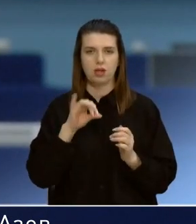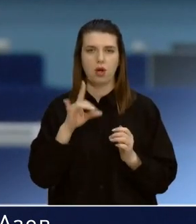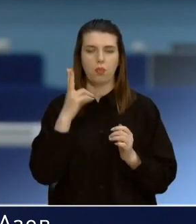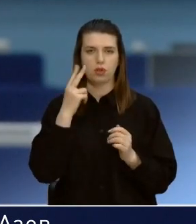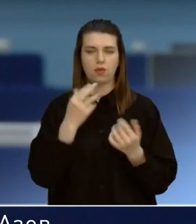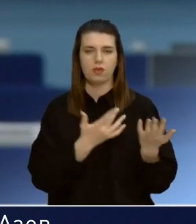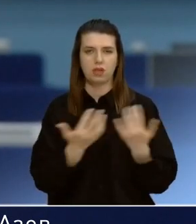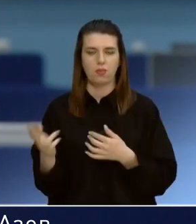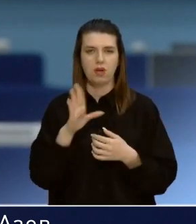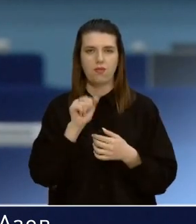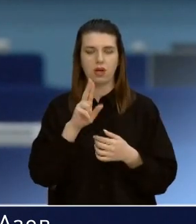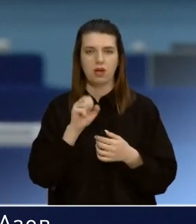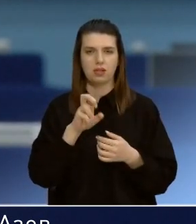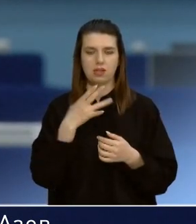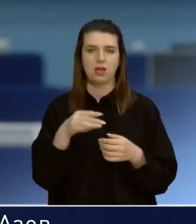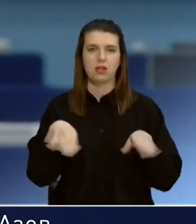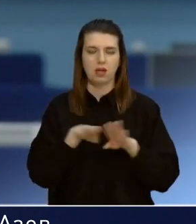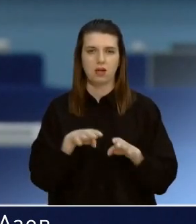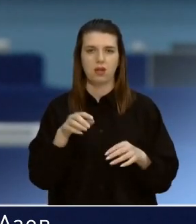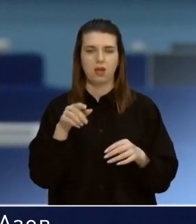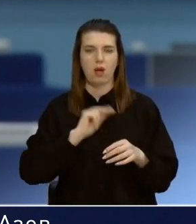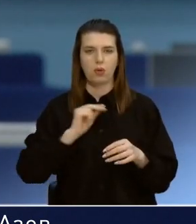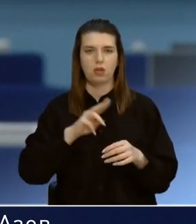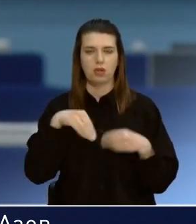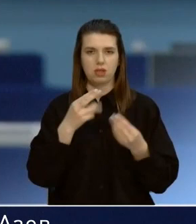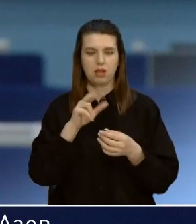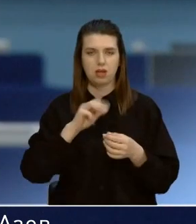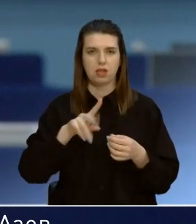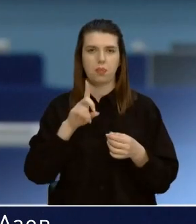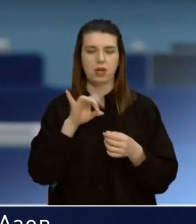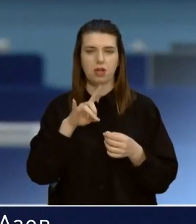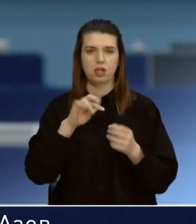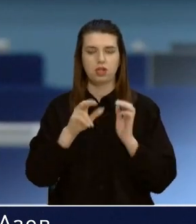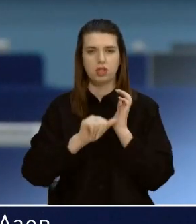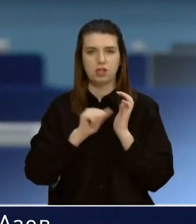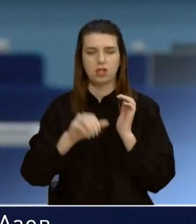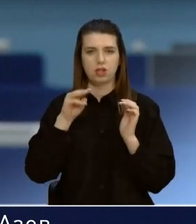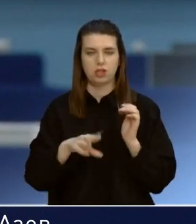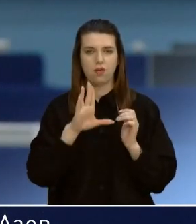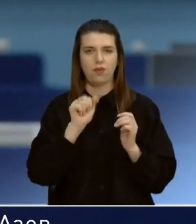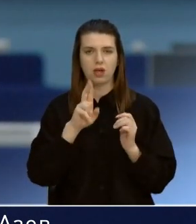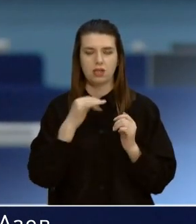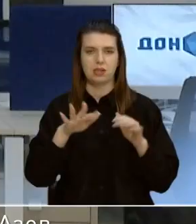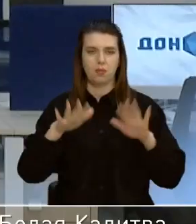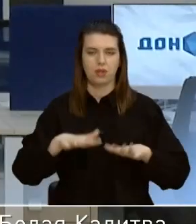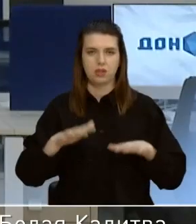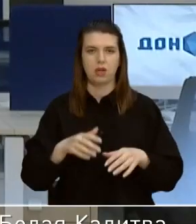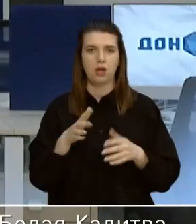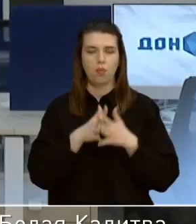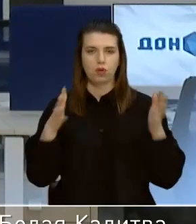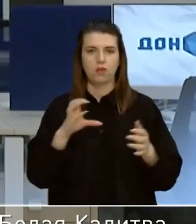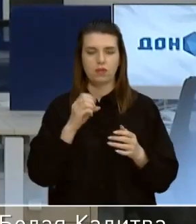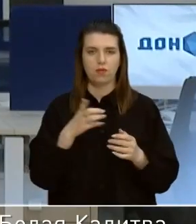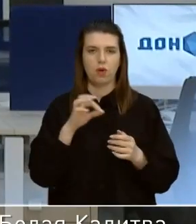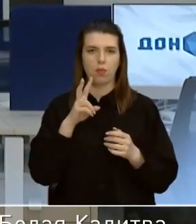по числу востребованных вакансий. Так, в этом году работодатели предложили более 60 тысяч вакантных мест. Больше